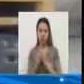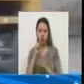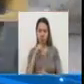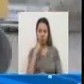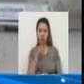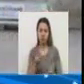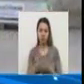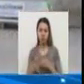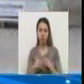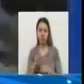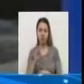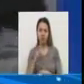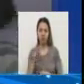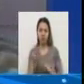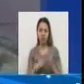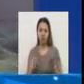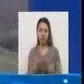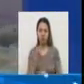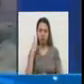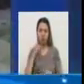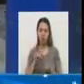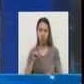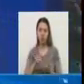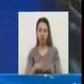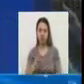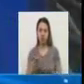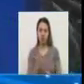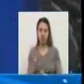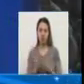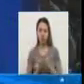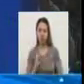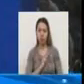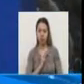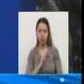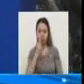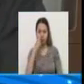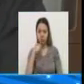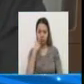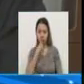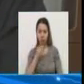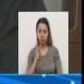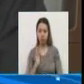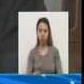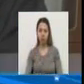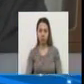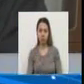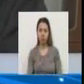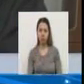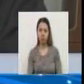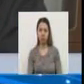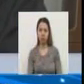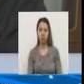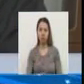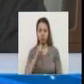тоқырап қалған Көкшетау фарфор зауытын жаңа технологиялар енгізе отырып қайта жандандыру жұмысы да алдағы жылы қолға алынды. Мы обучили